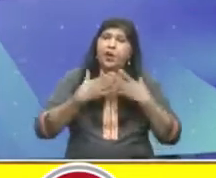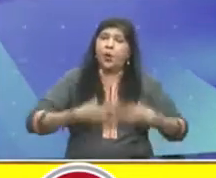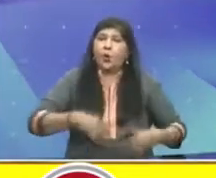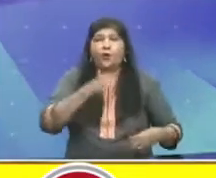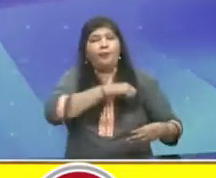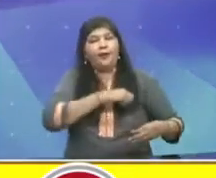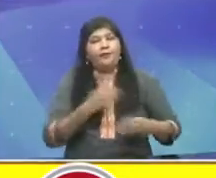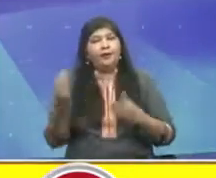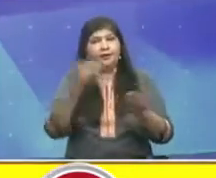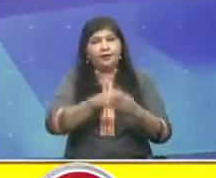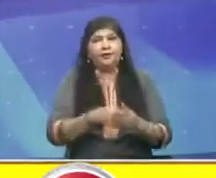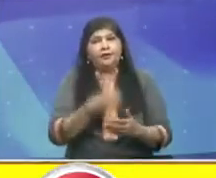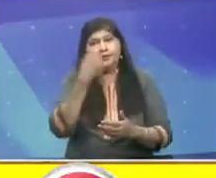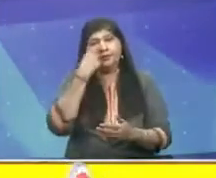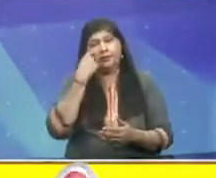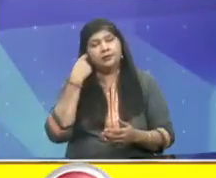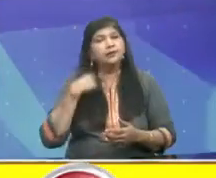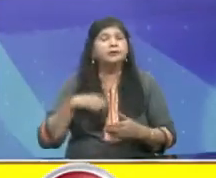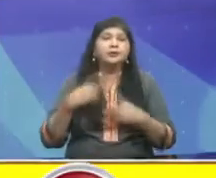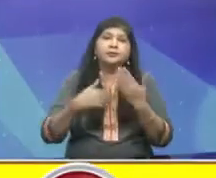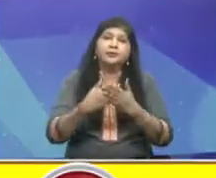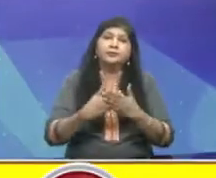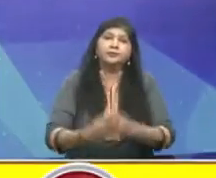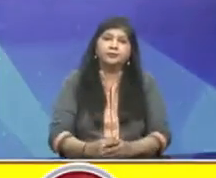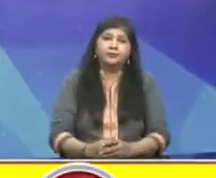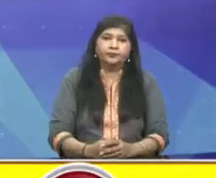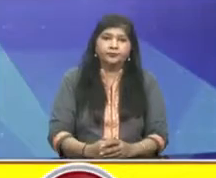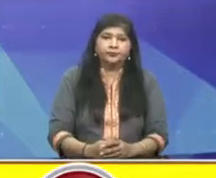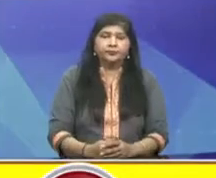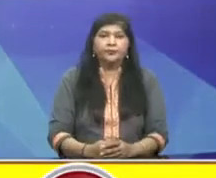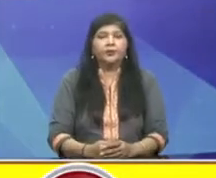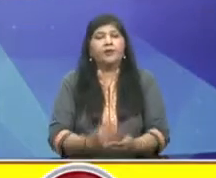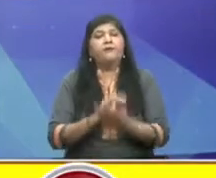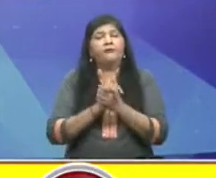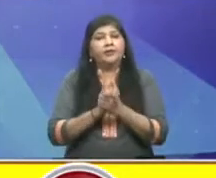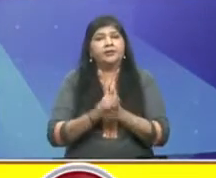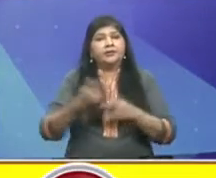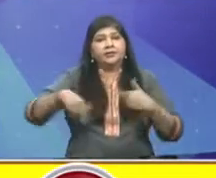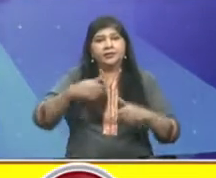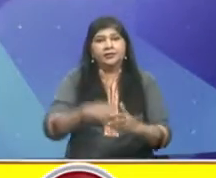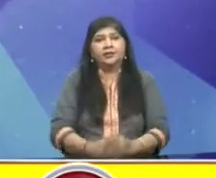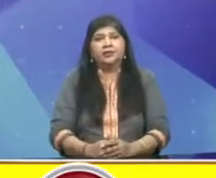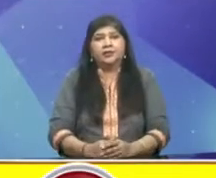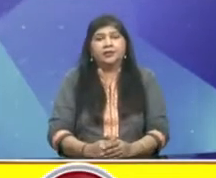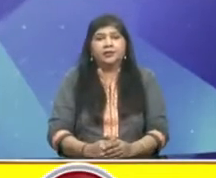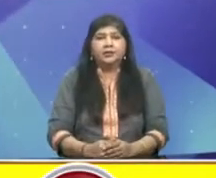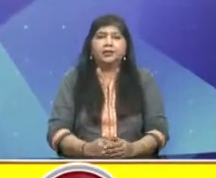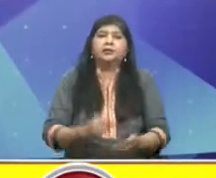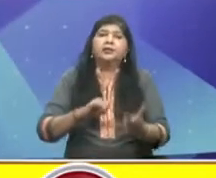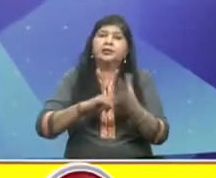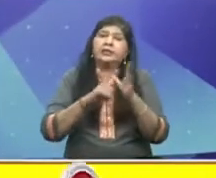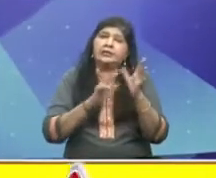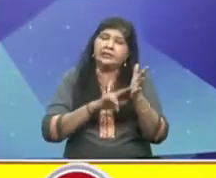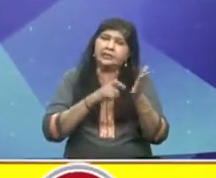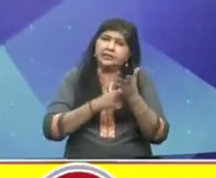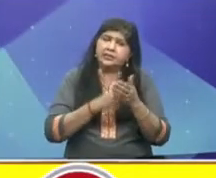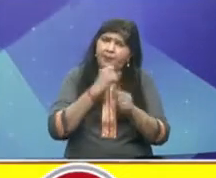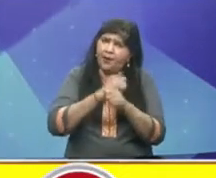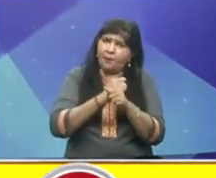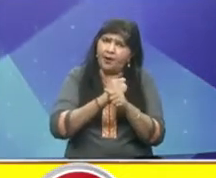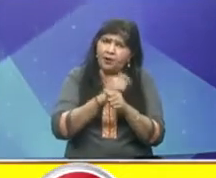सबका हित है, जग का हित है। मेरे प्यारे देशवासियों, सरकार जब योजनाएं बनाती